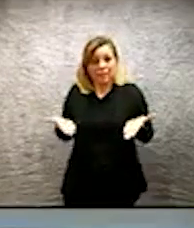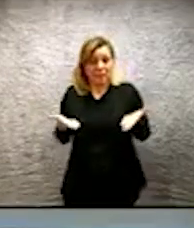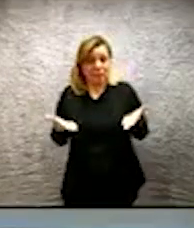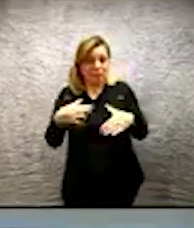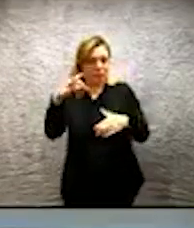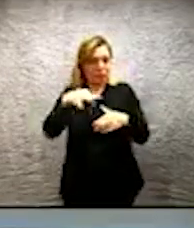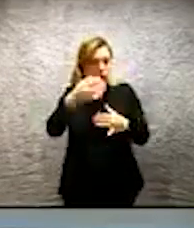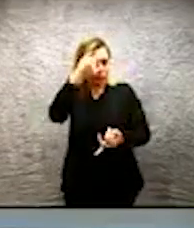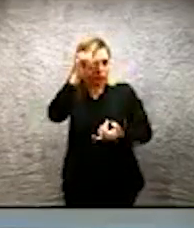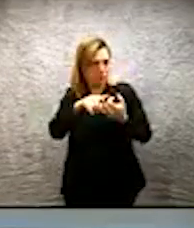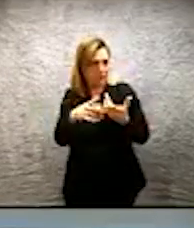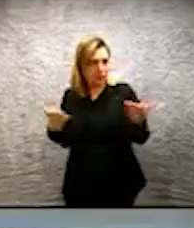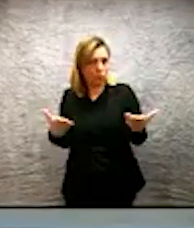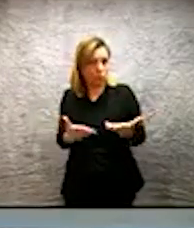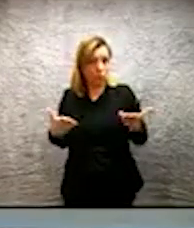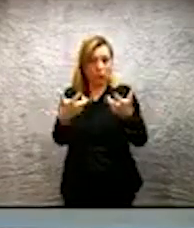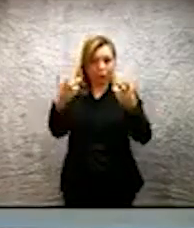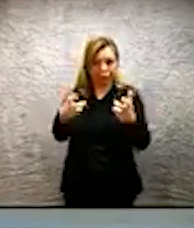un organe,